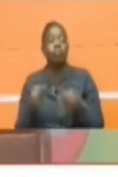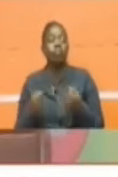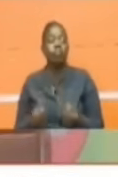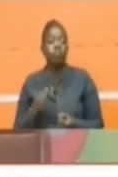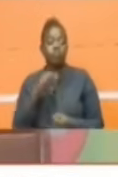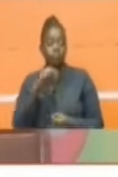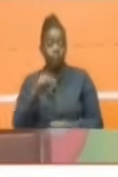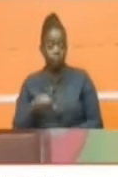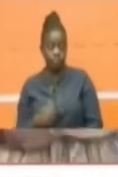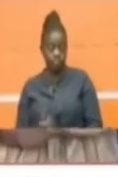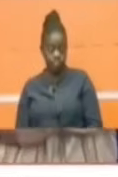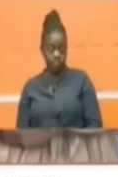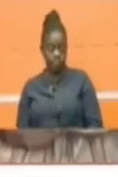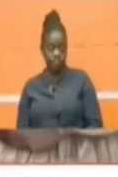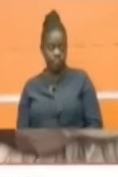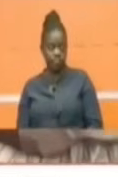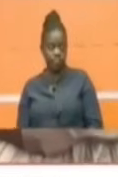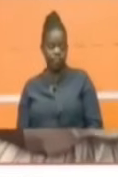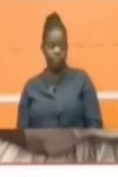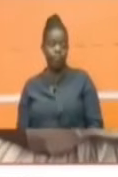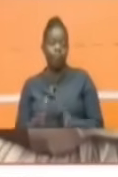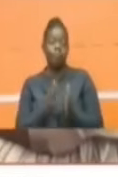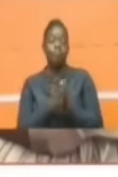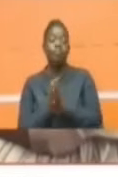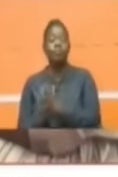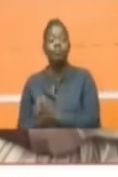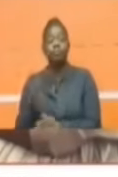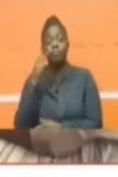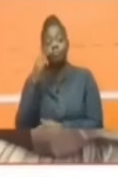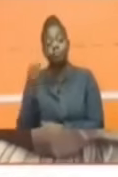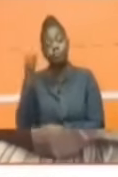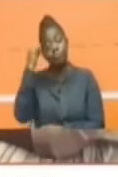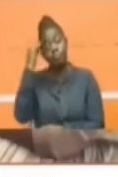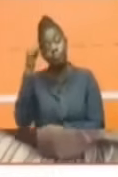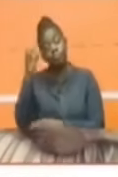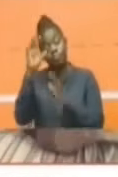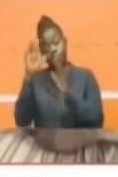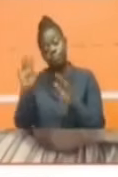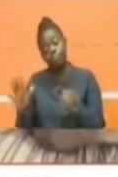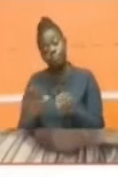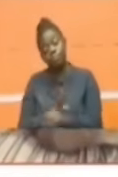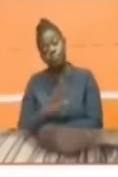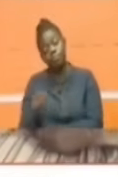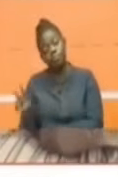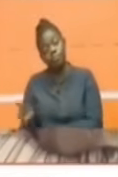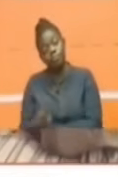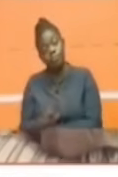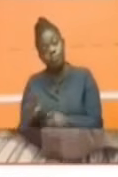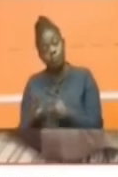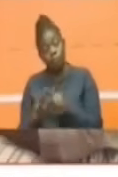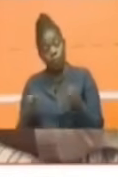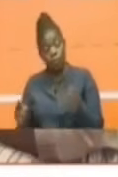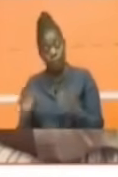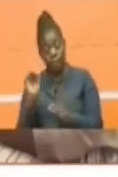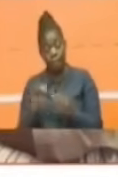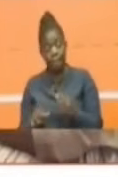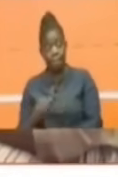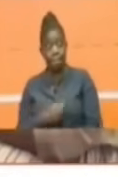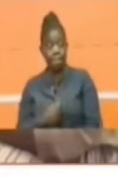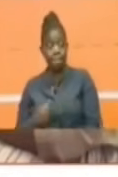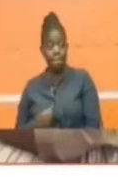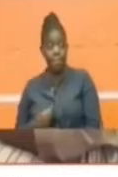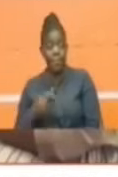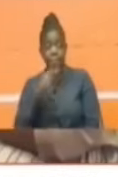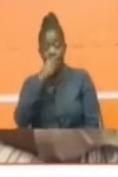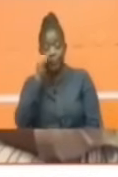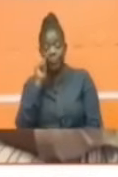speak for themselves. Yibaza Vision Group olw'ekirowoozo eky'omuwendo nga kino ne ofiisi ya Mama Jenti Museveni wagidde